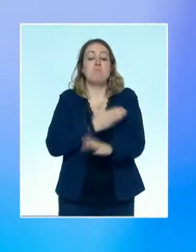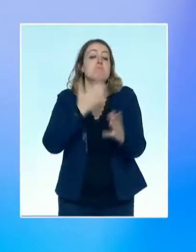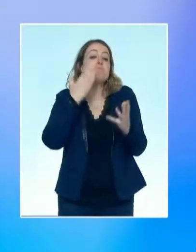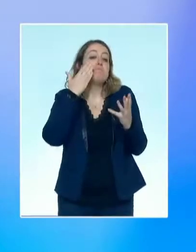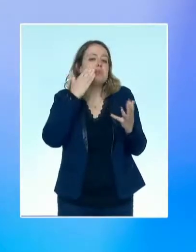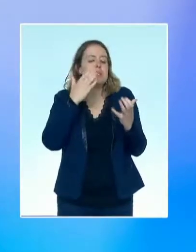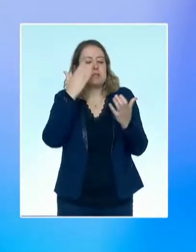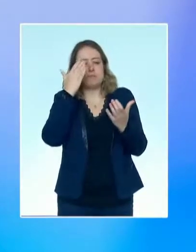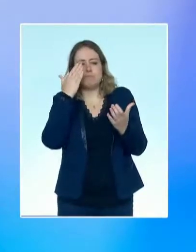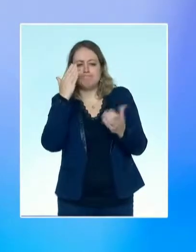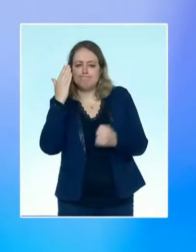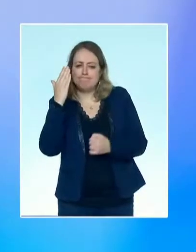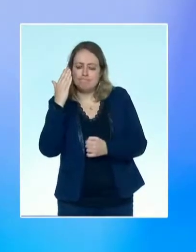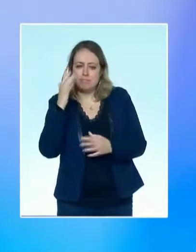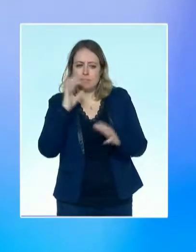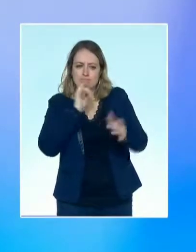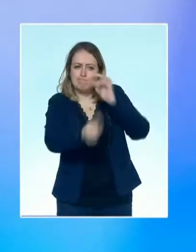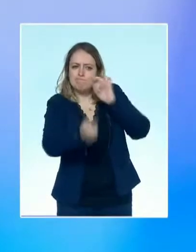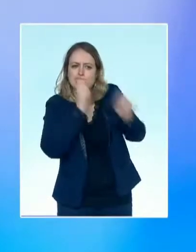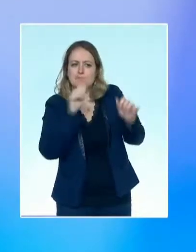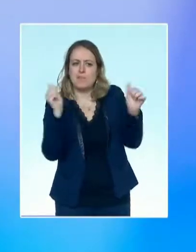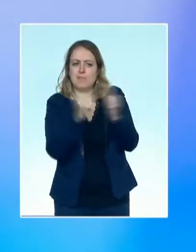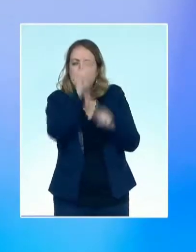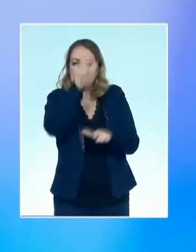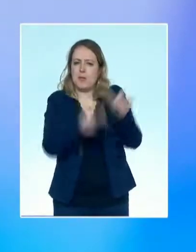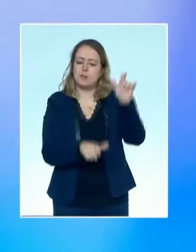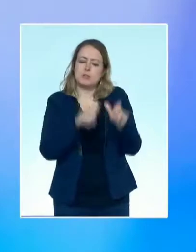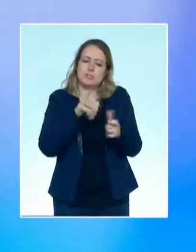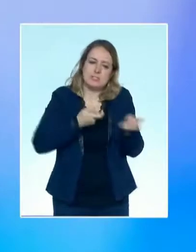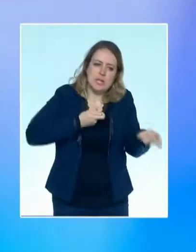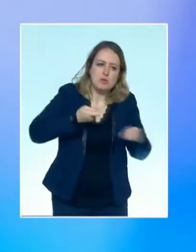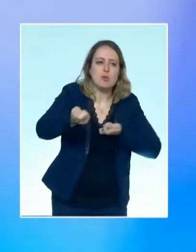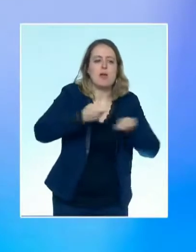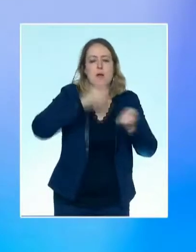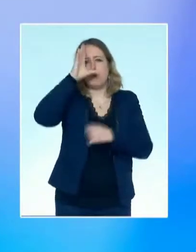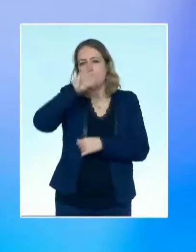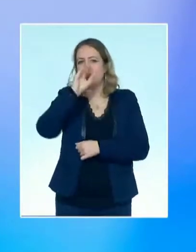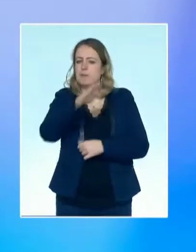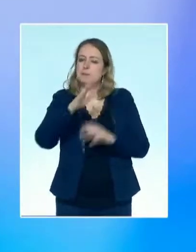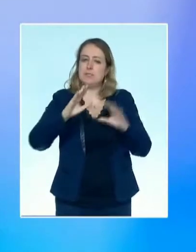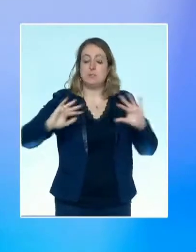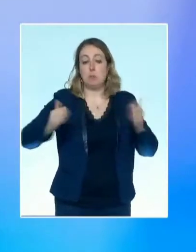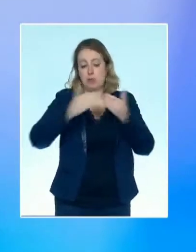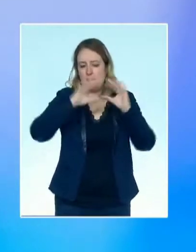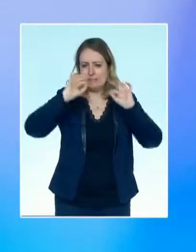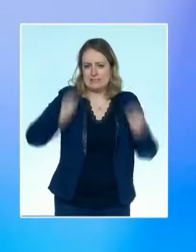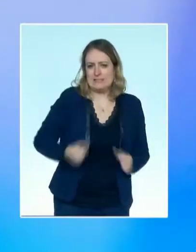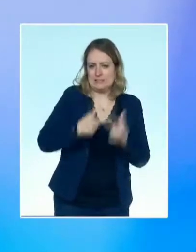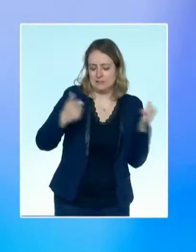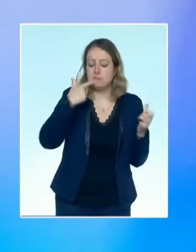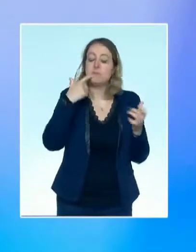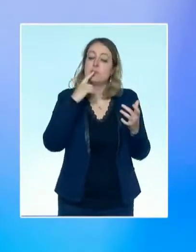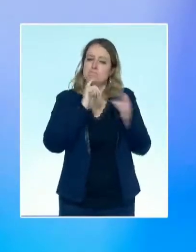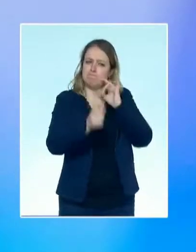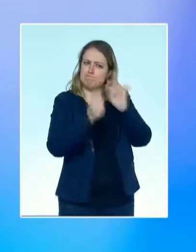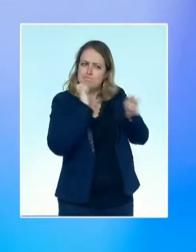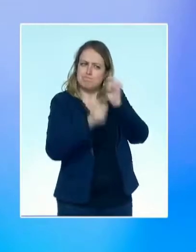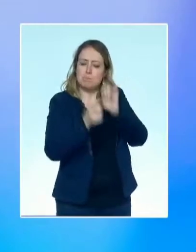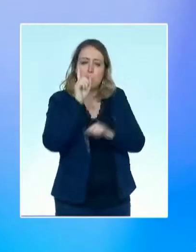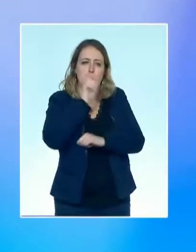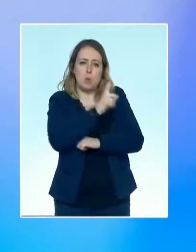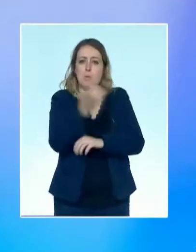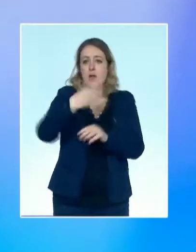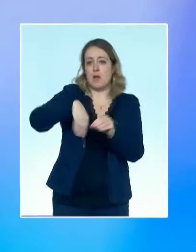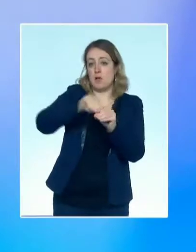concertation approfondie avec les gestionnaires et les professionnels de la montagne, les différentes hypothèses, et notamment celle